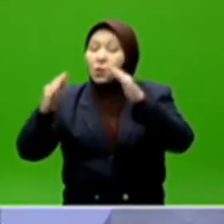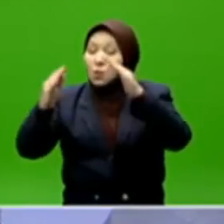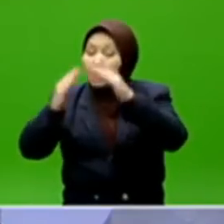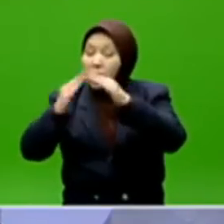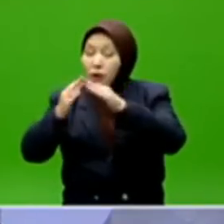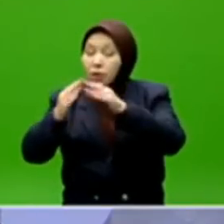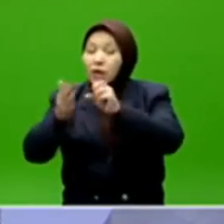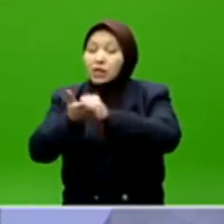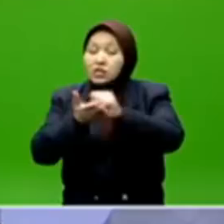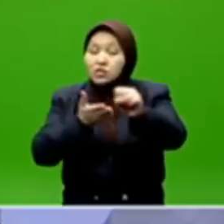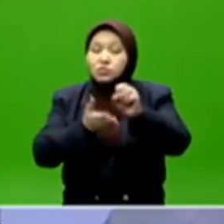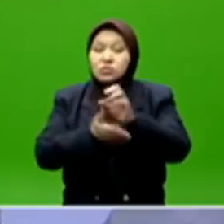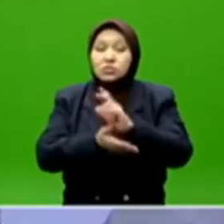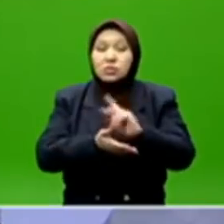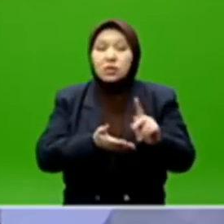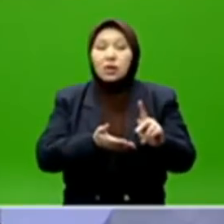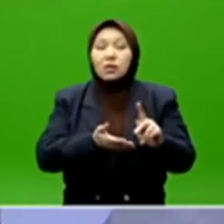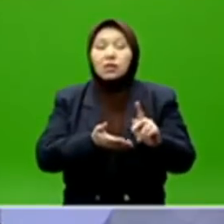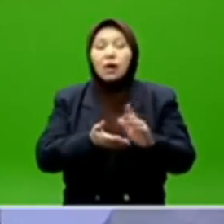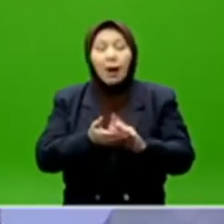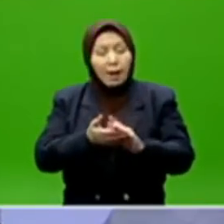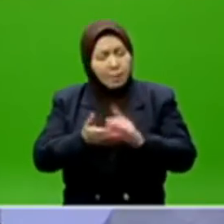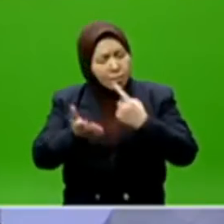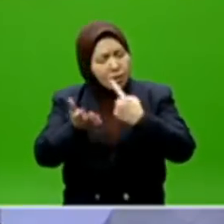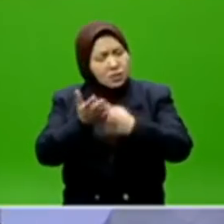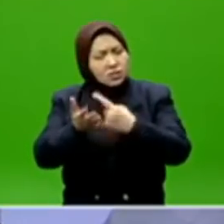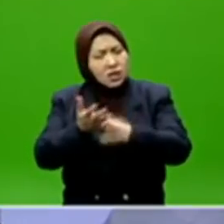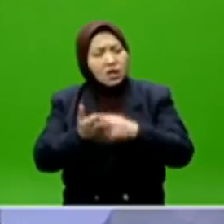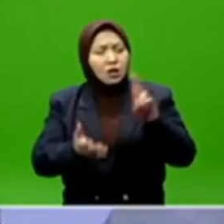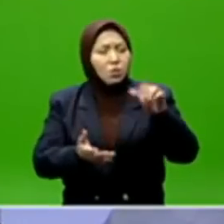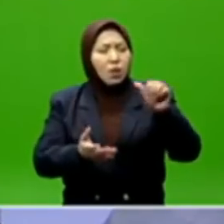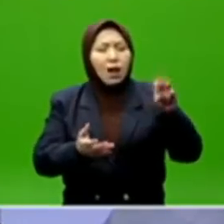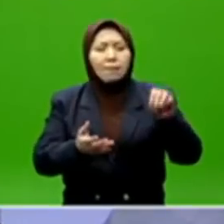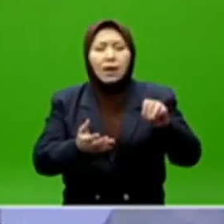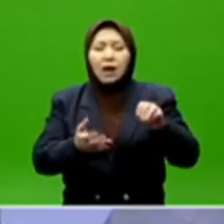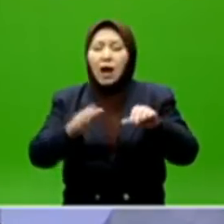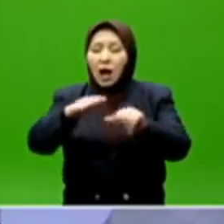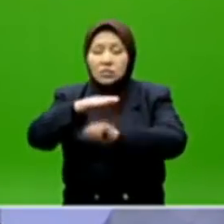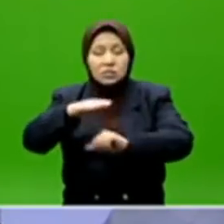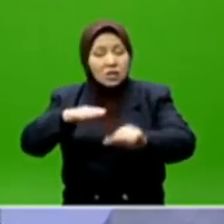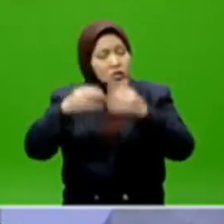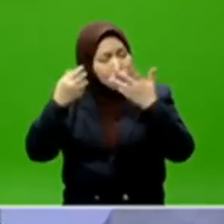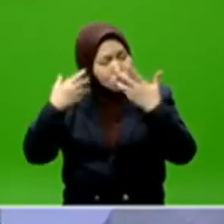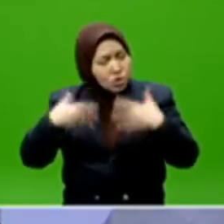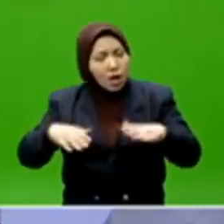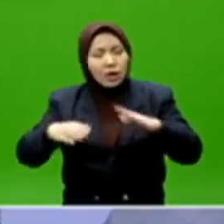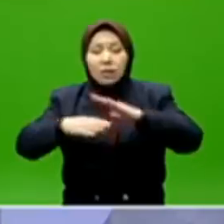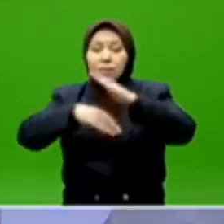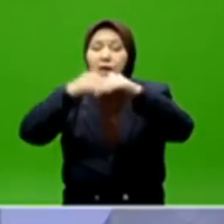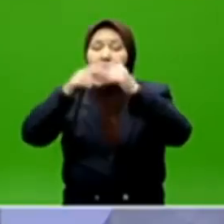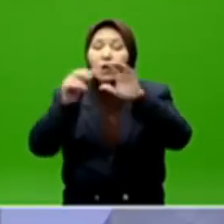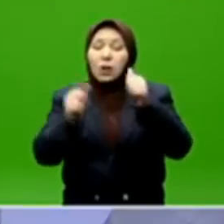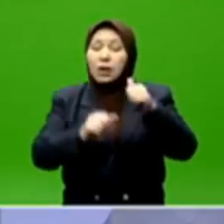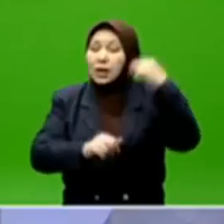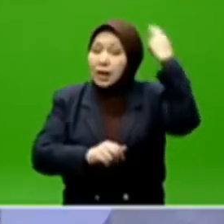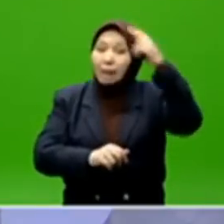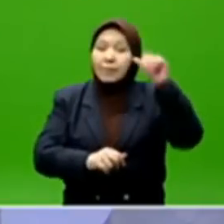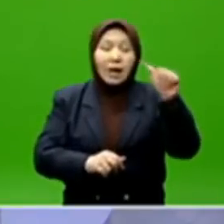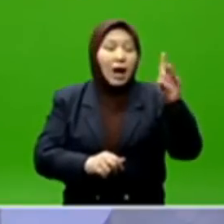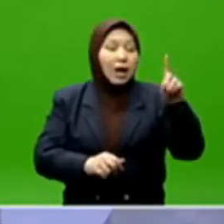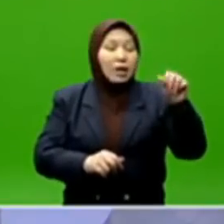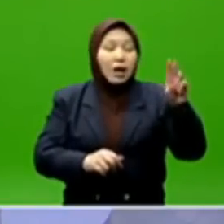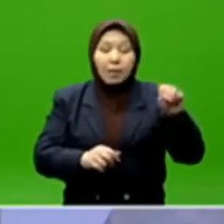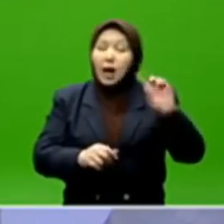disucikan. Perbincangan ulama, asas Kaabah ini sudah dibina oleh Nabi Adam. Ya, cuma